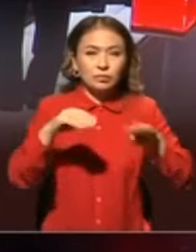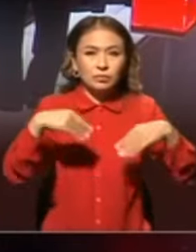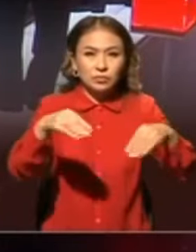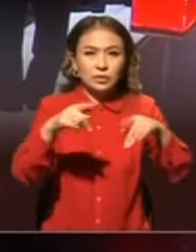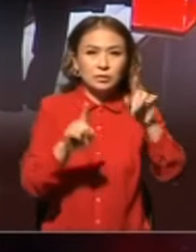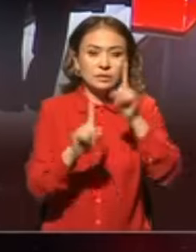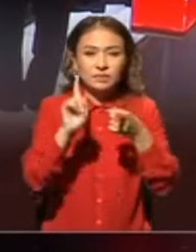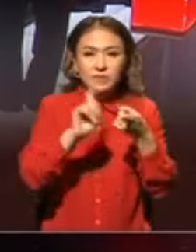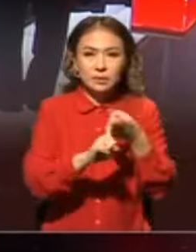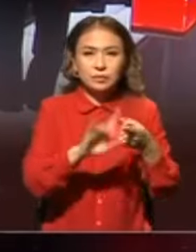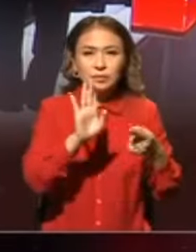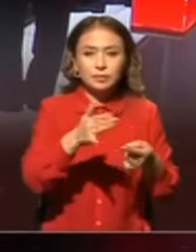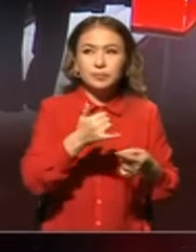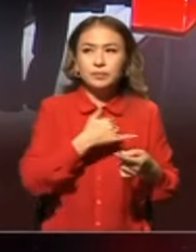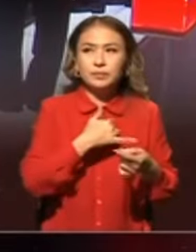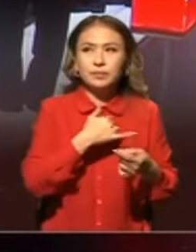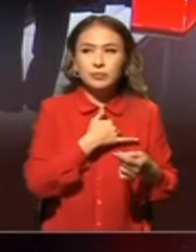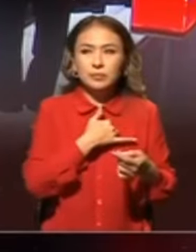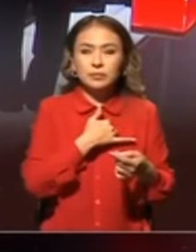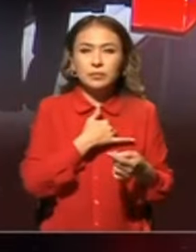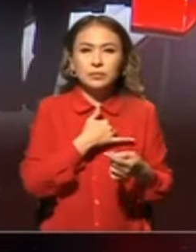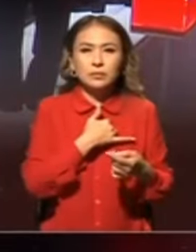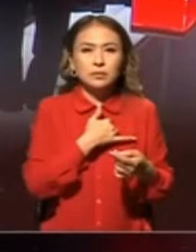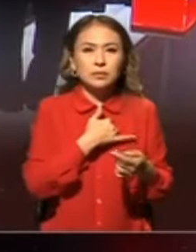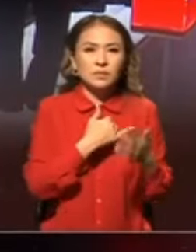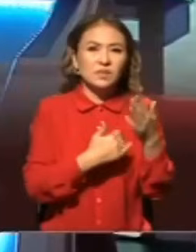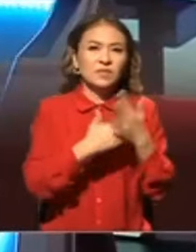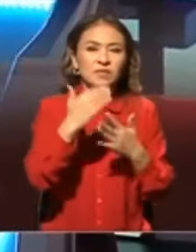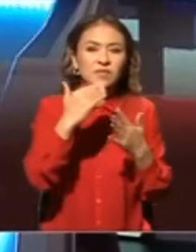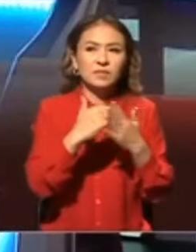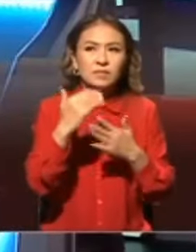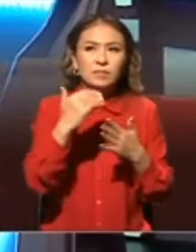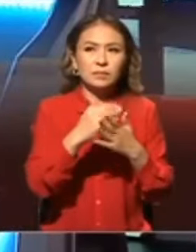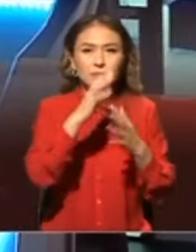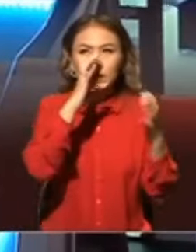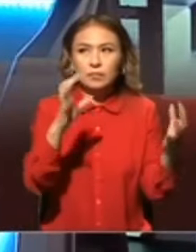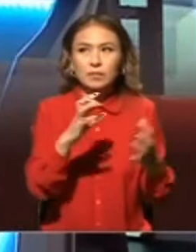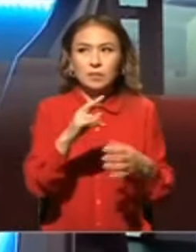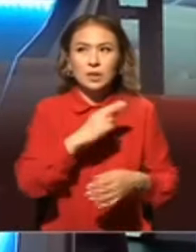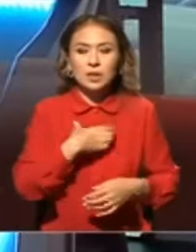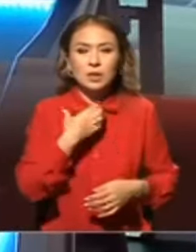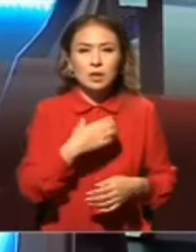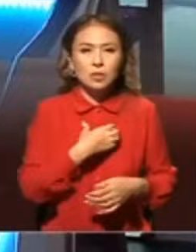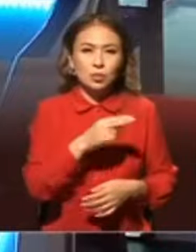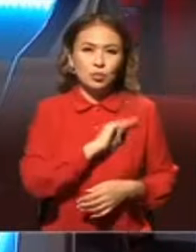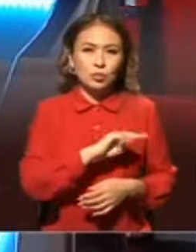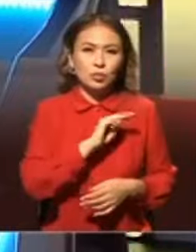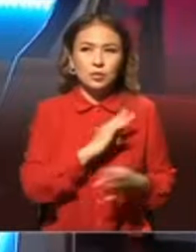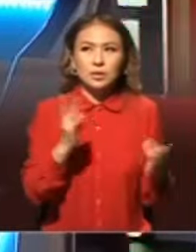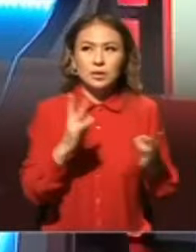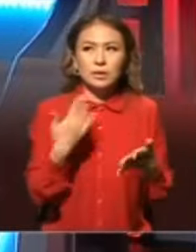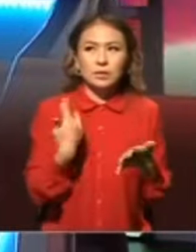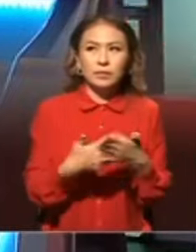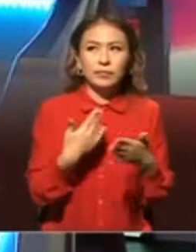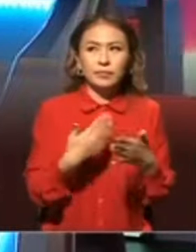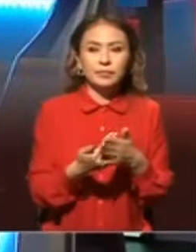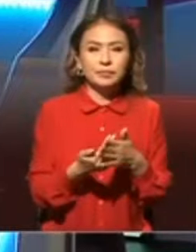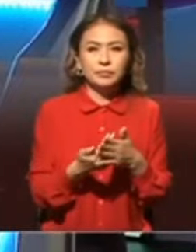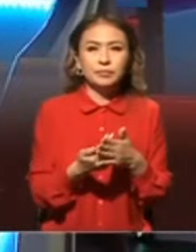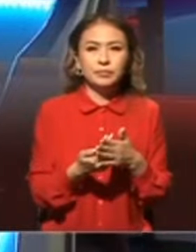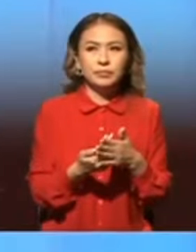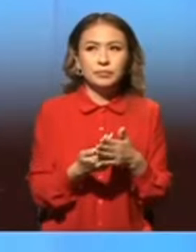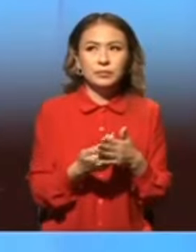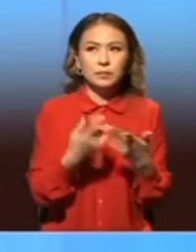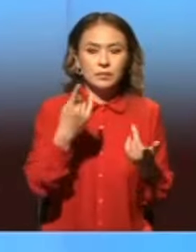болса, онда бізде жаңағы Төлетай мырза айтқандай высший пилотаж сақтандыру жұмыс жасау керек. Мысалы, бір бас